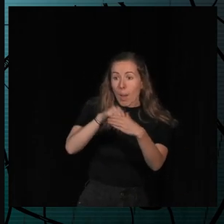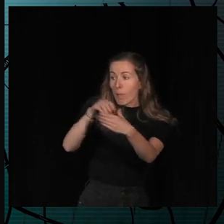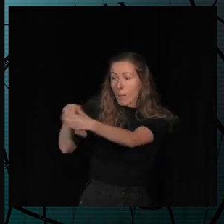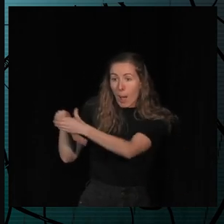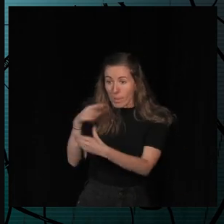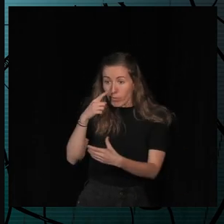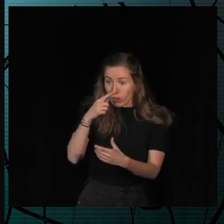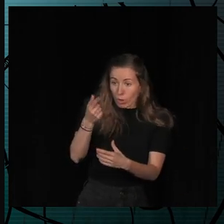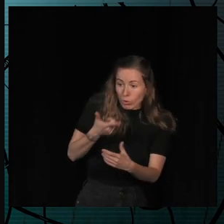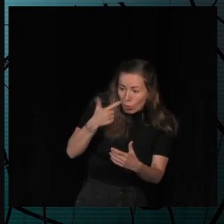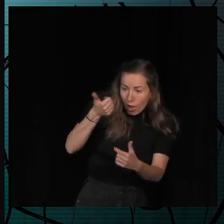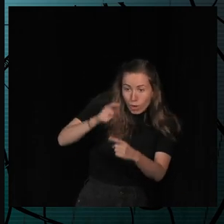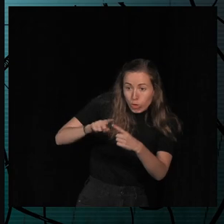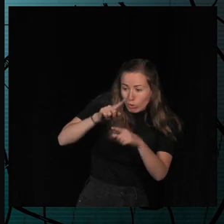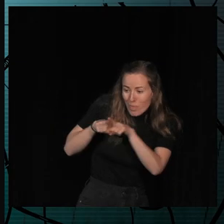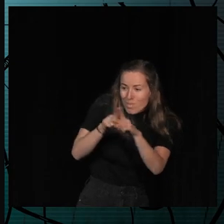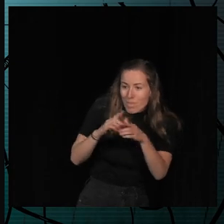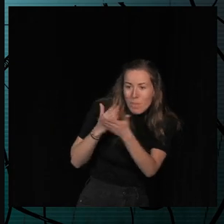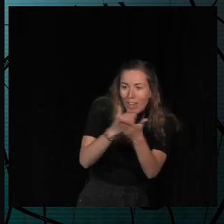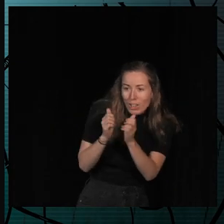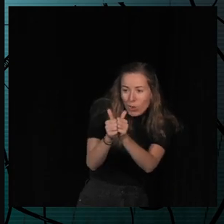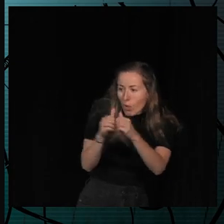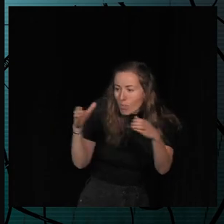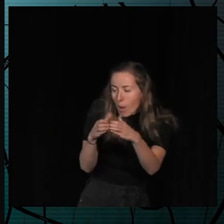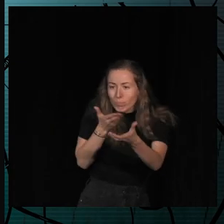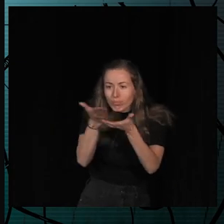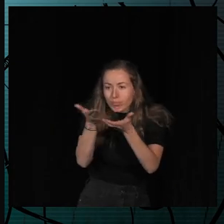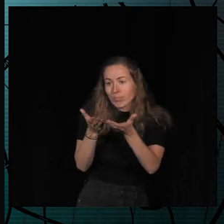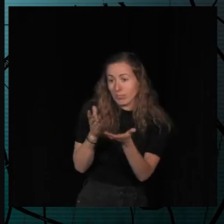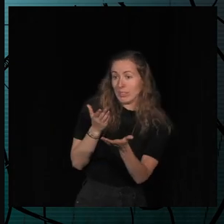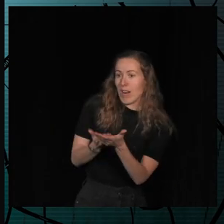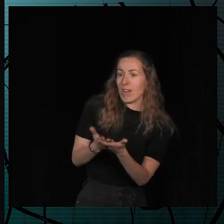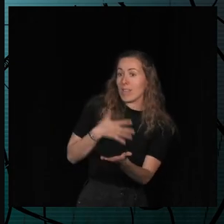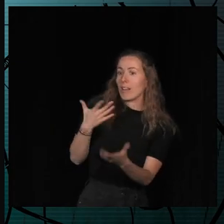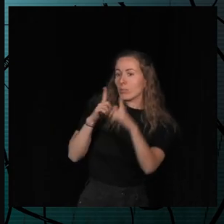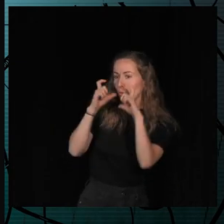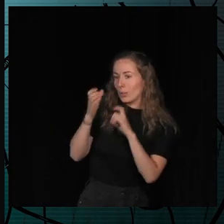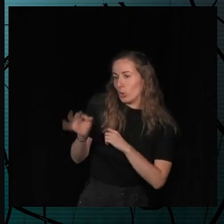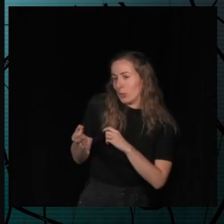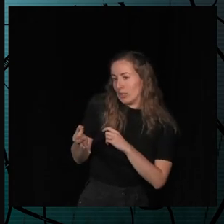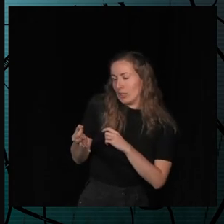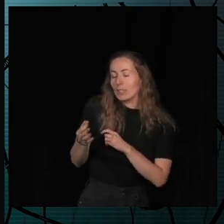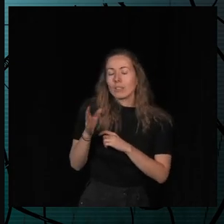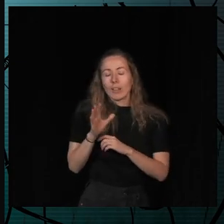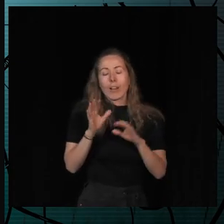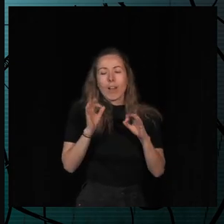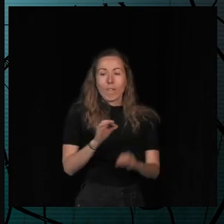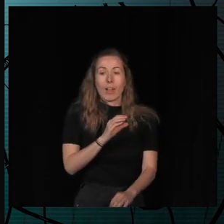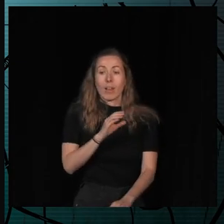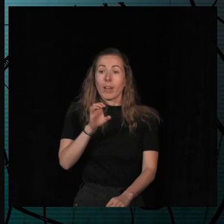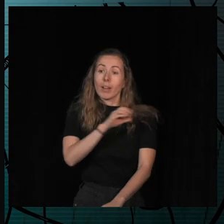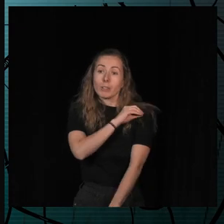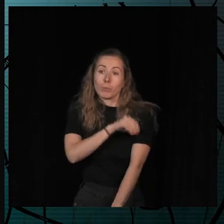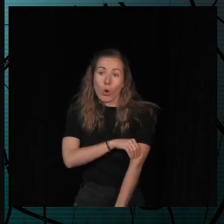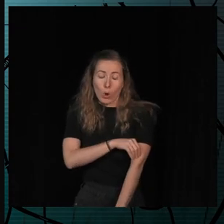et du coup dans un second temps d'être capable d'expérimenter d'autres types d'interaction et ça dans le milieu de l' sport il y en a quand même un certain